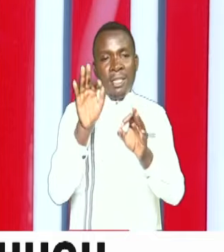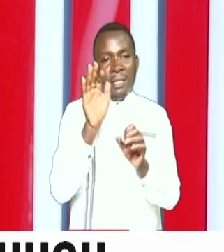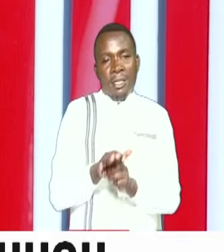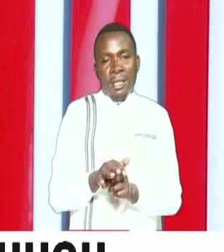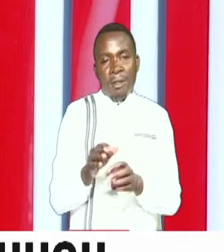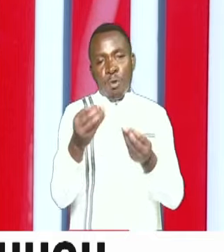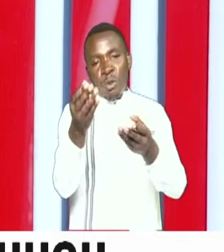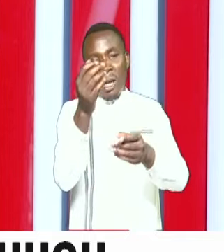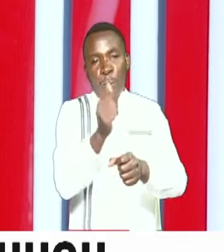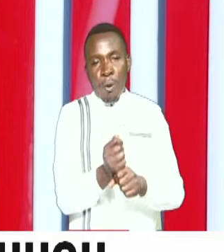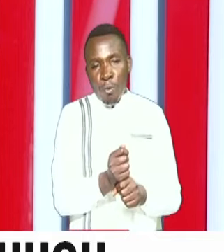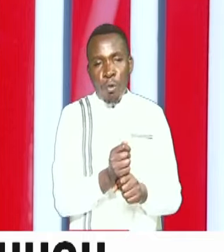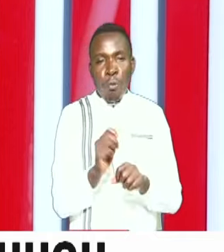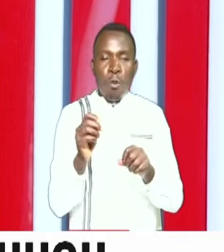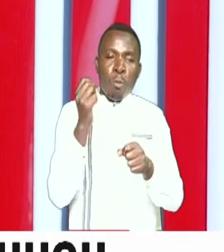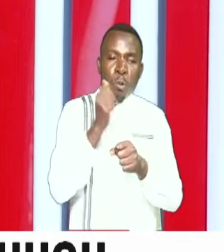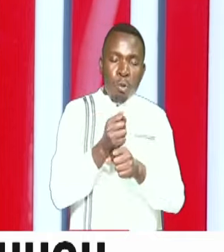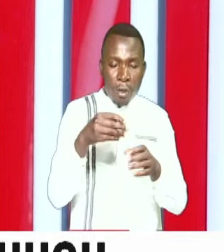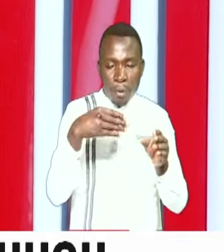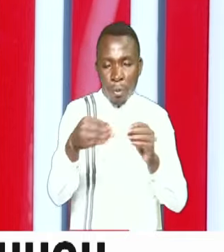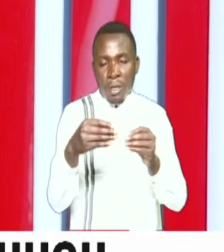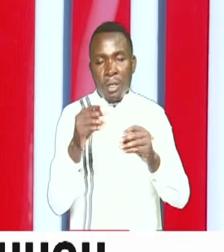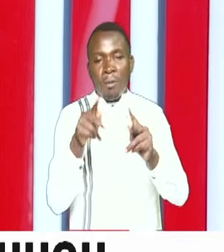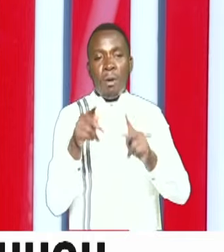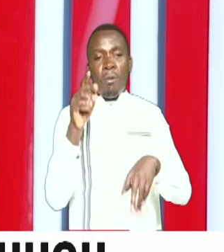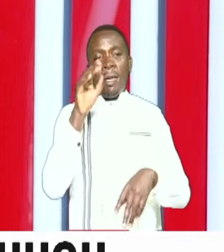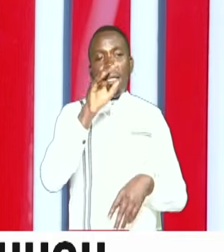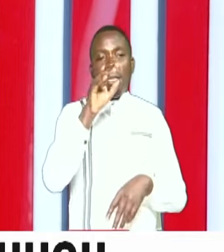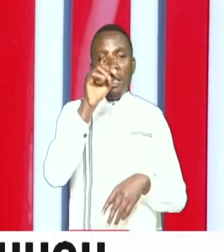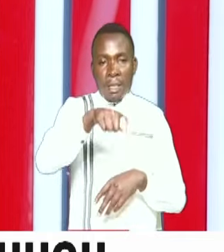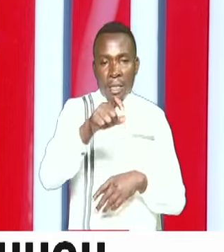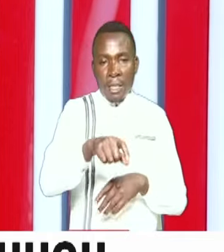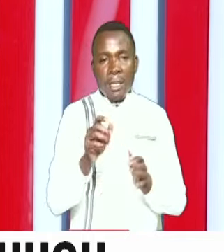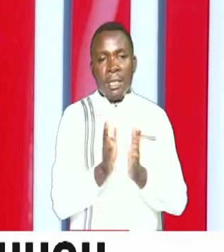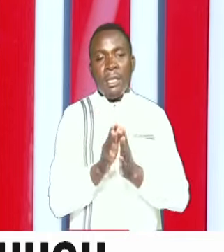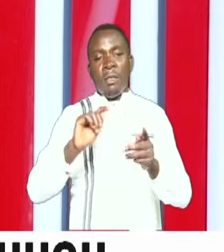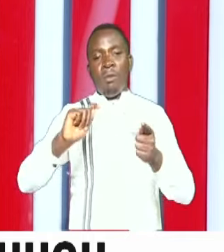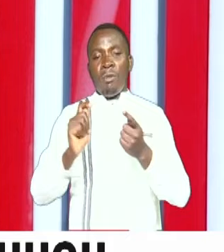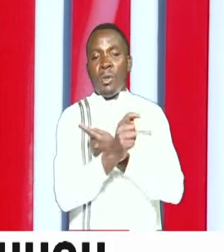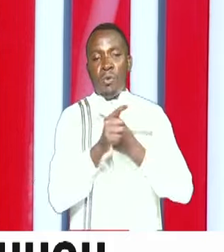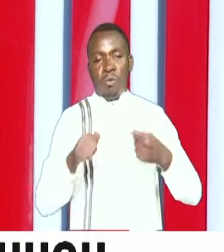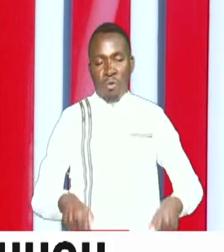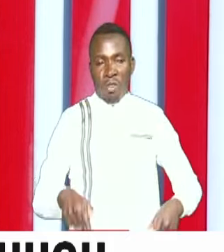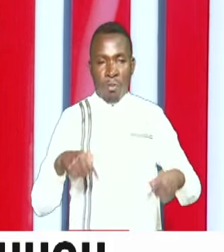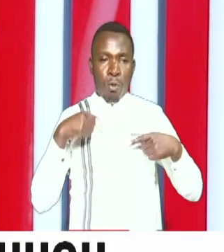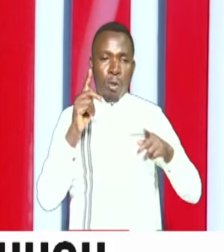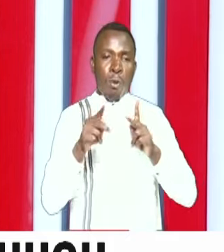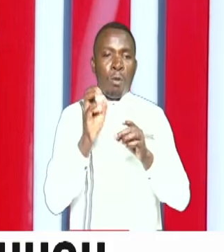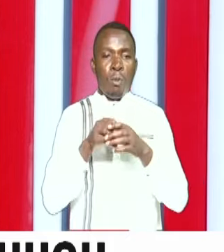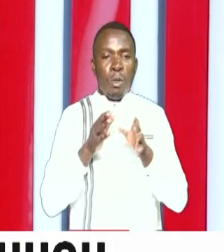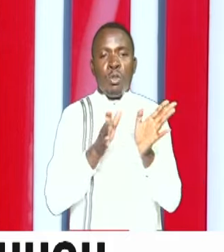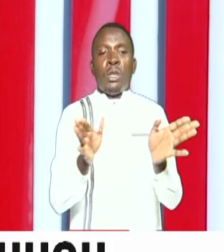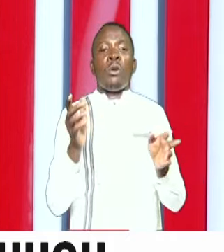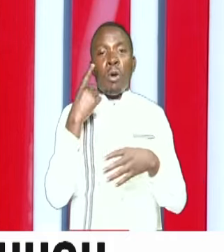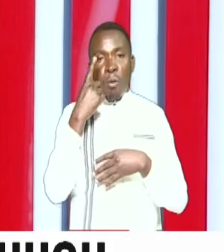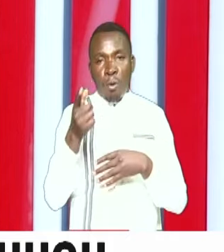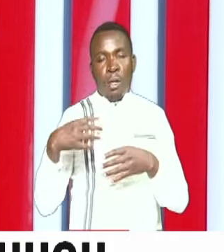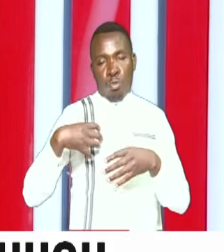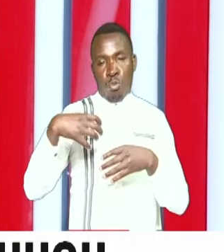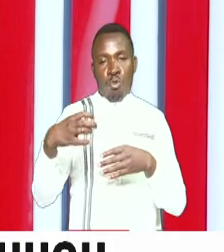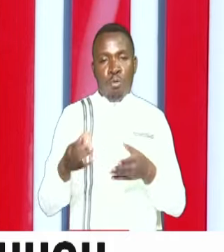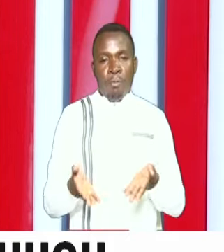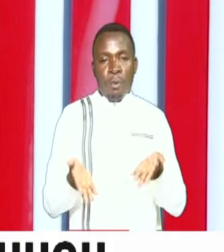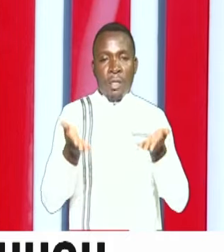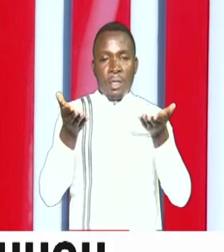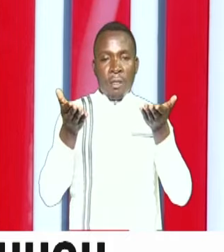imirimo mu gukora ibikoresho abantu bakenera ndetse no guhindura ubuzima bw'abantu muri rusange ukabona ubukungu burazamutse ibyo